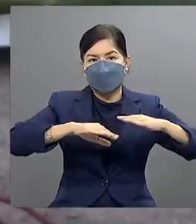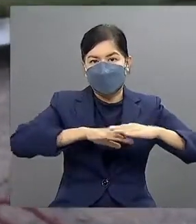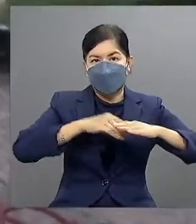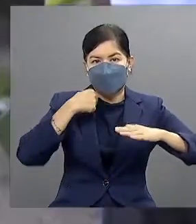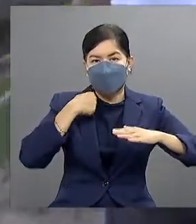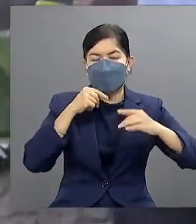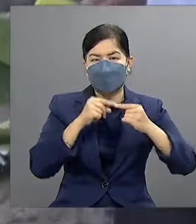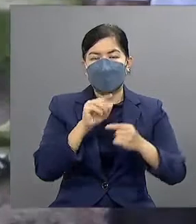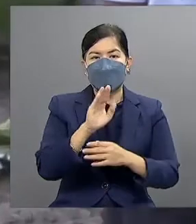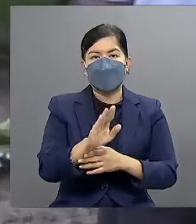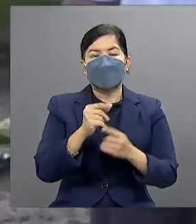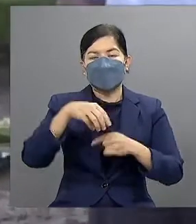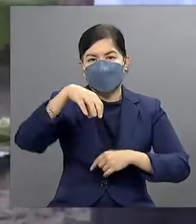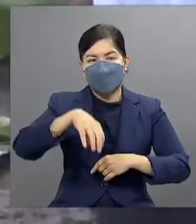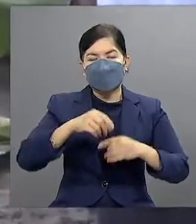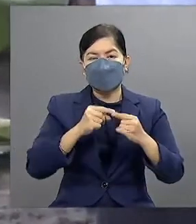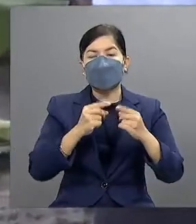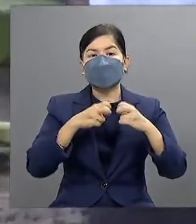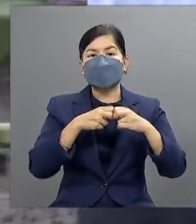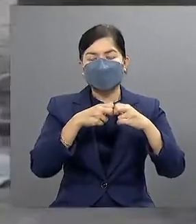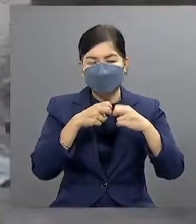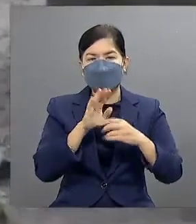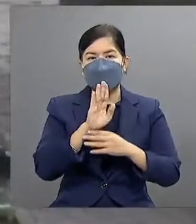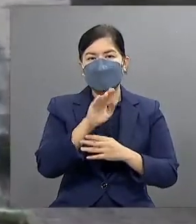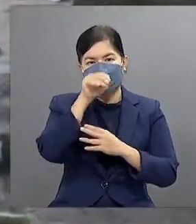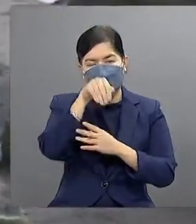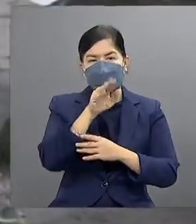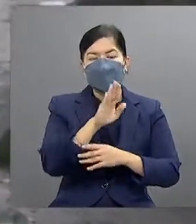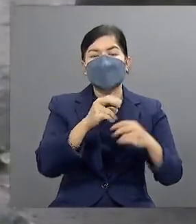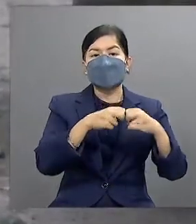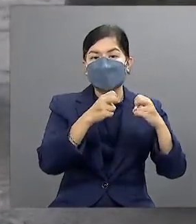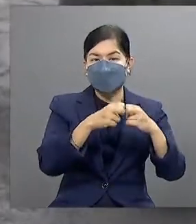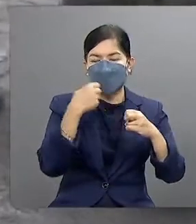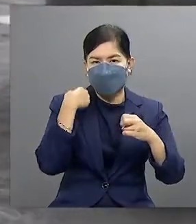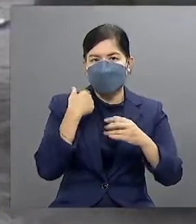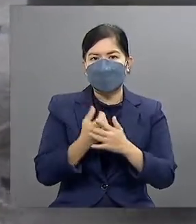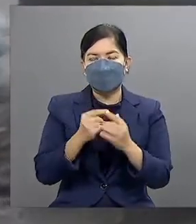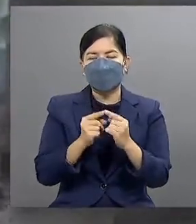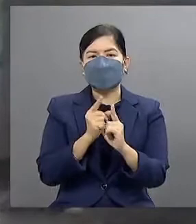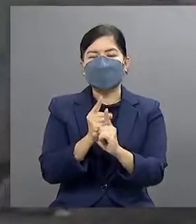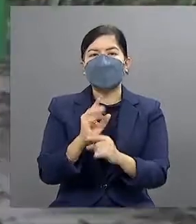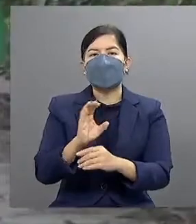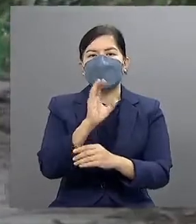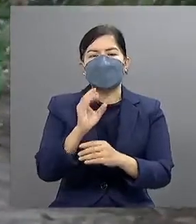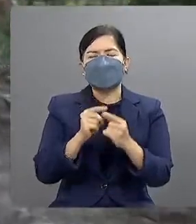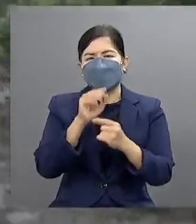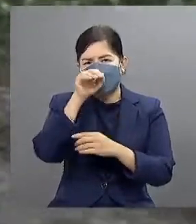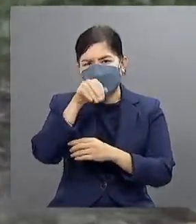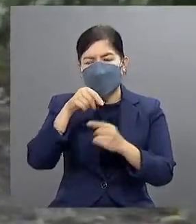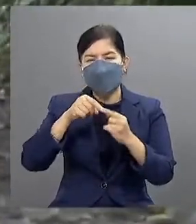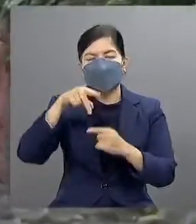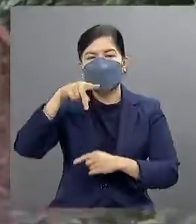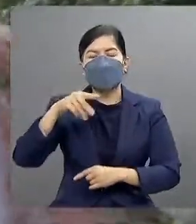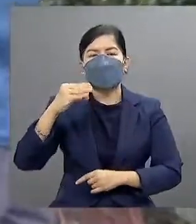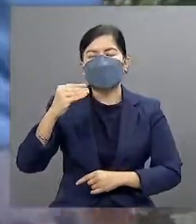นกระทั่งการติดตามหาพังโยตลอด18ปีสิ้นสุดลงเมื่อวันที่22กันยายนที่ผ่านมาหลังศาลฎีก